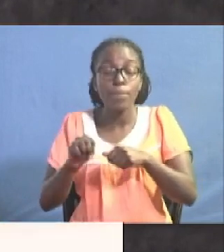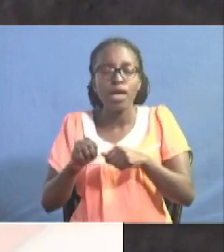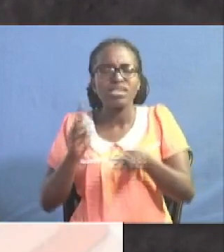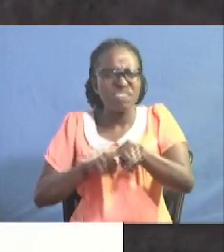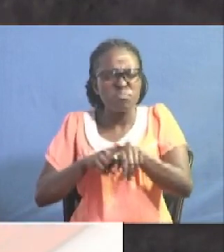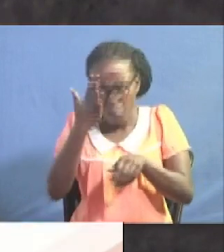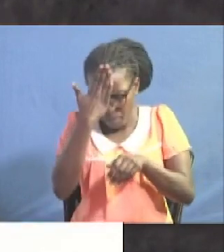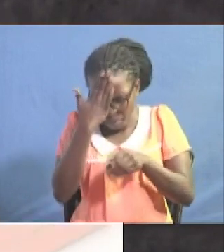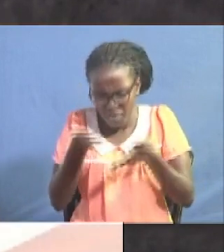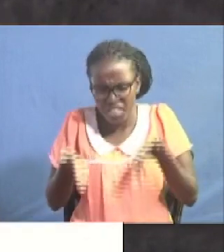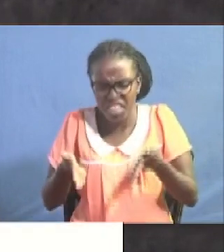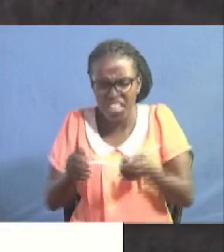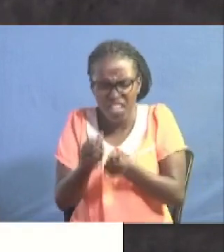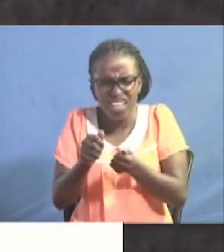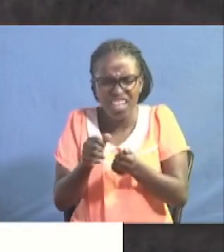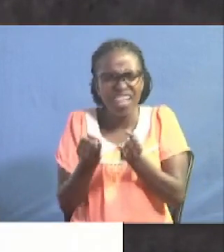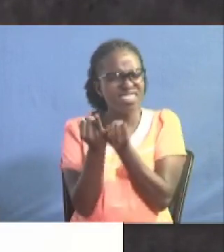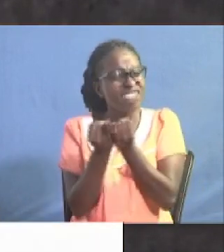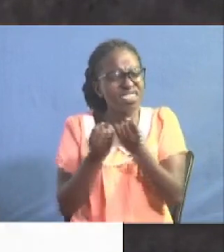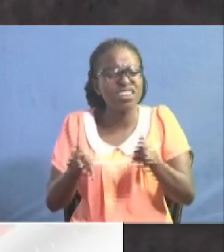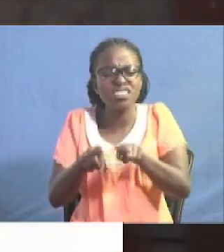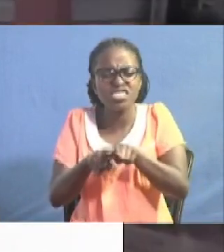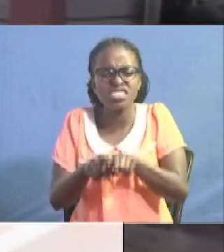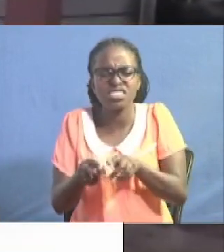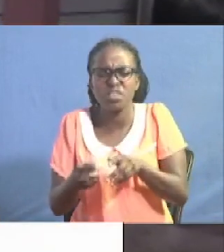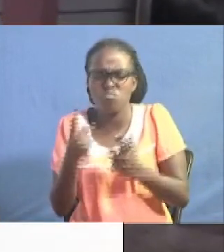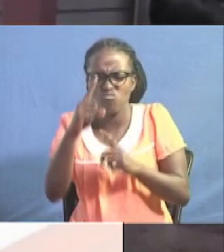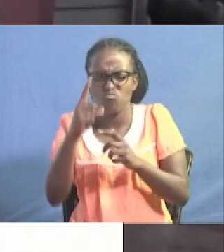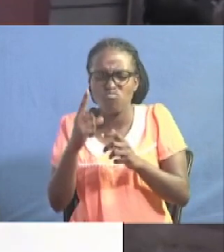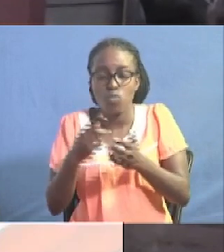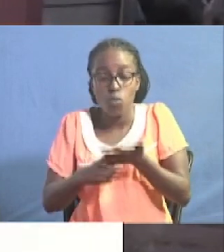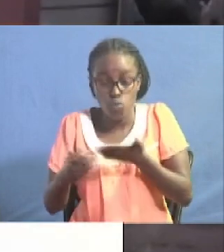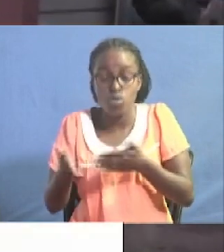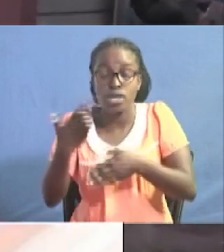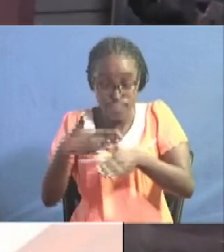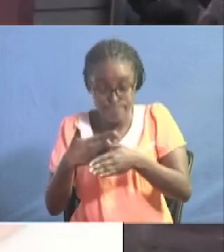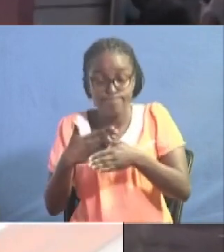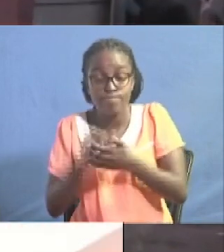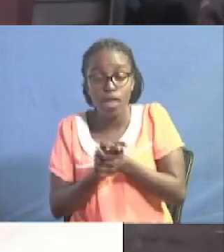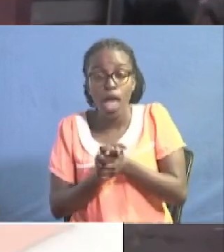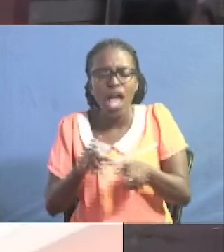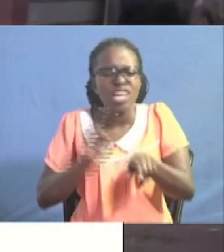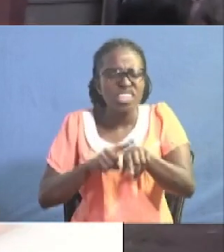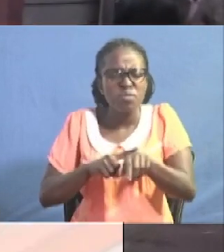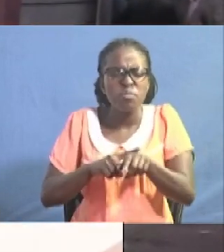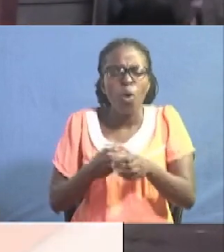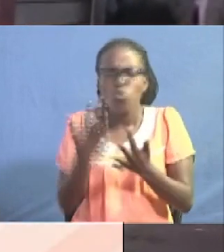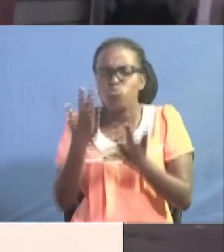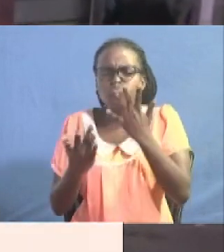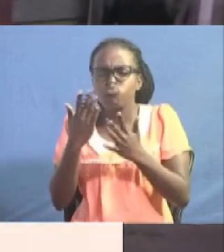wanafunzi wanaopinga mtihani inayotarajiwa kuanza wiki ijayo. John Kiama, mkuu wa idara ya zimamoto ya